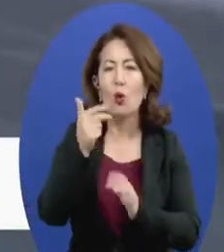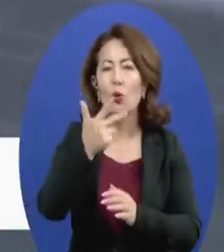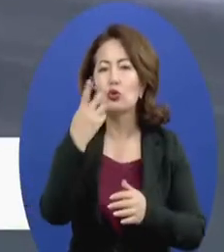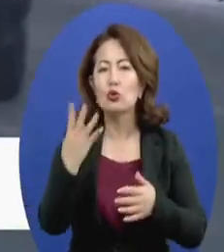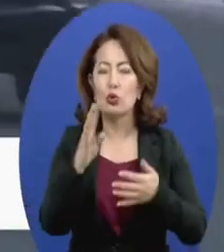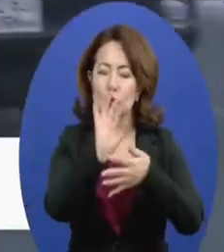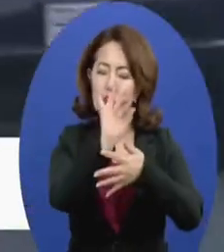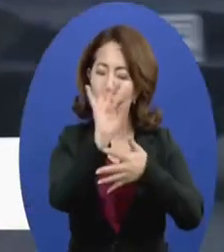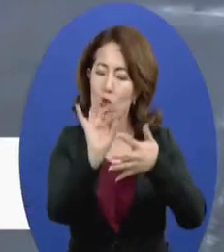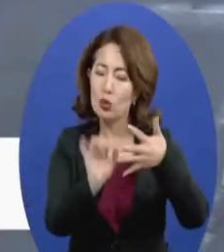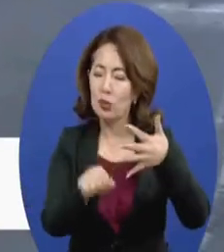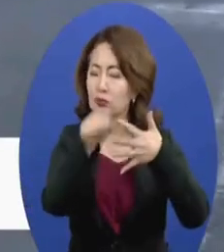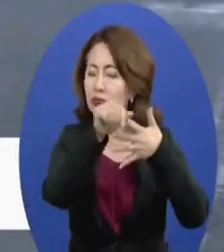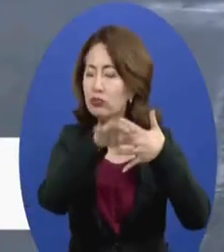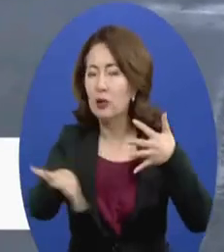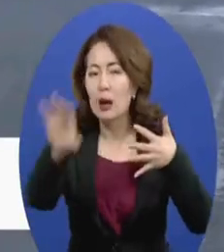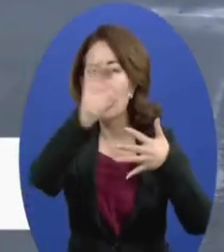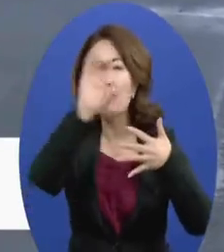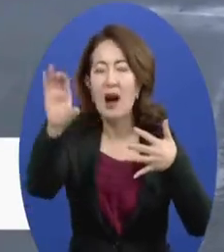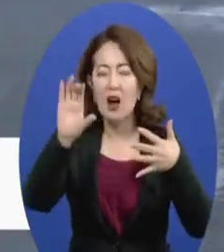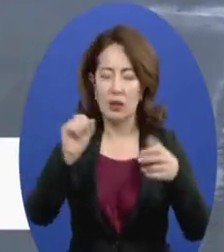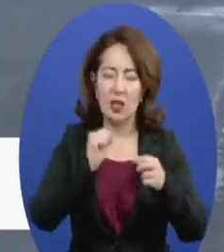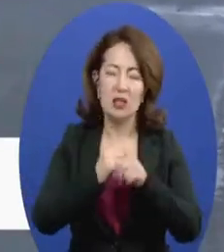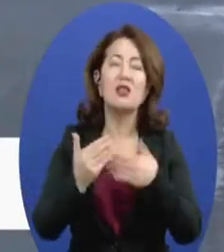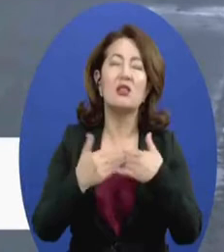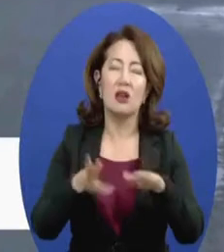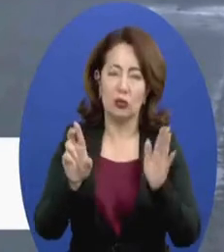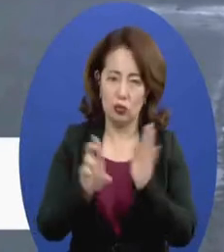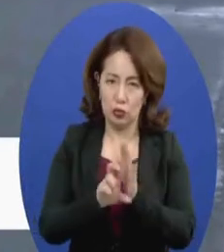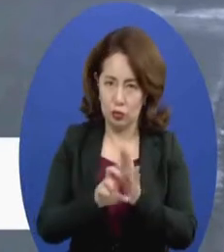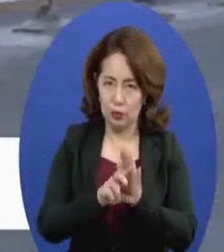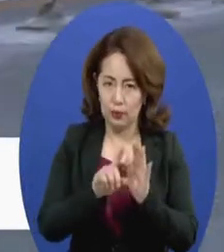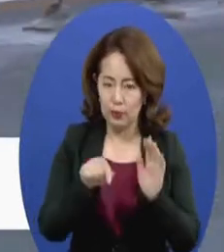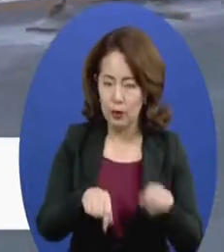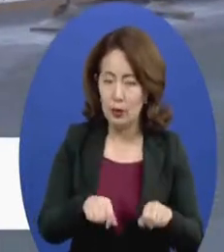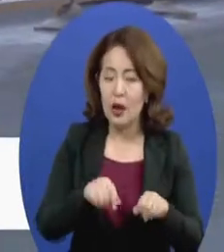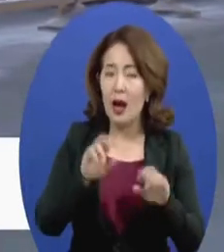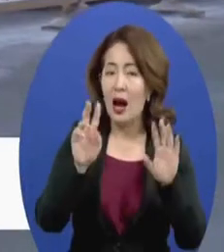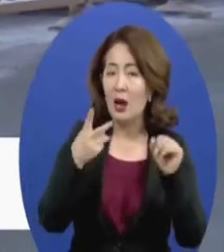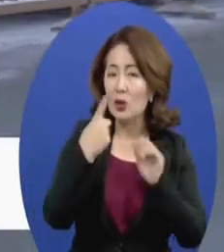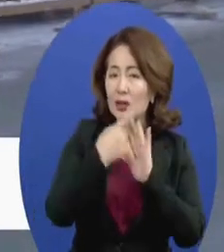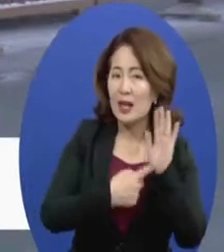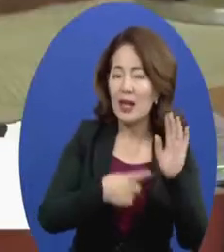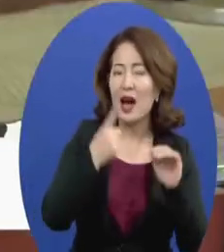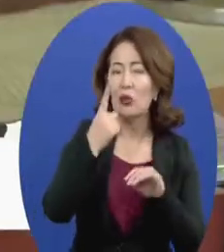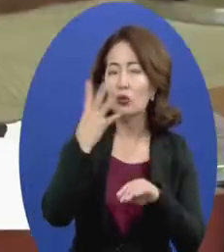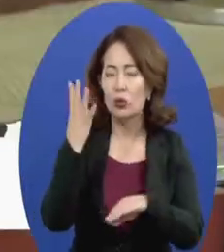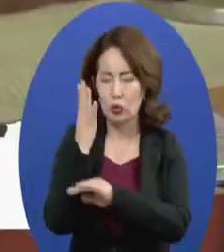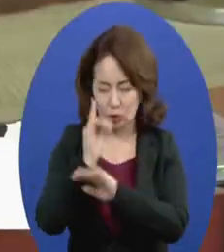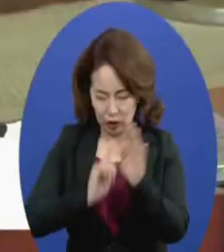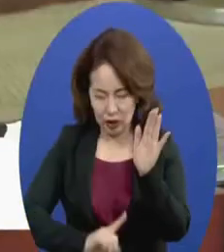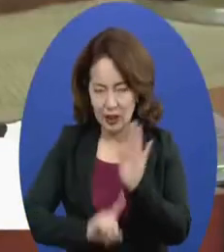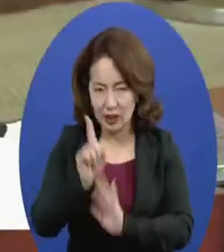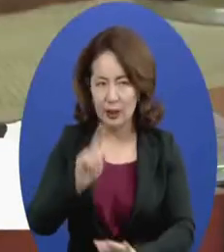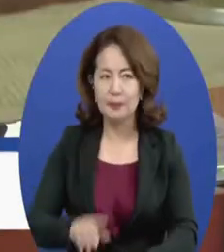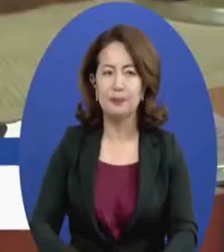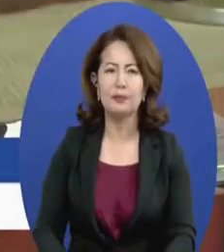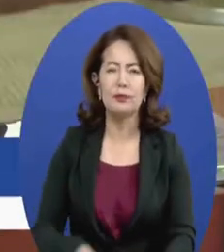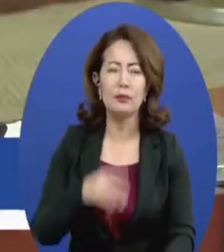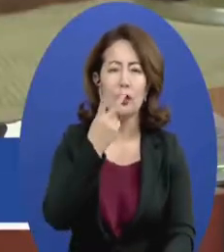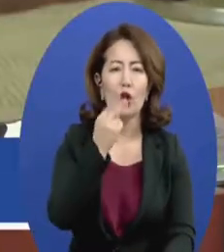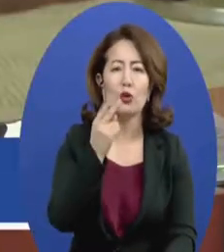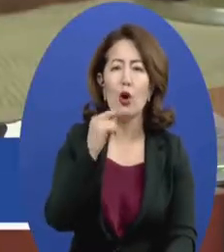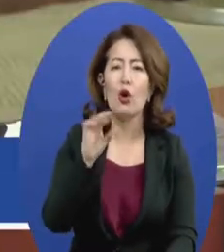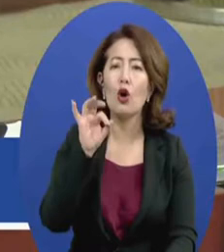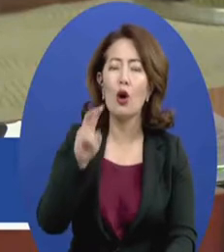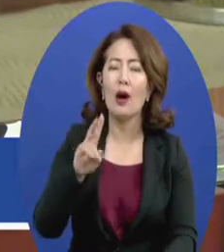оруулахар болоод байгаа юм. За тухайн зохицуултыг 12 дугаар сарын 14-ний өдрөөс эхлэн мөрдлөө. 20 оны 12 сарын 14-нөөс эхлээд